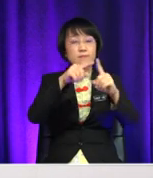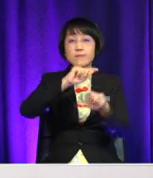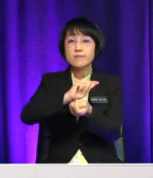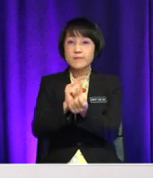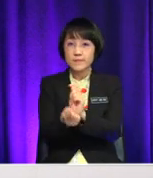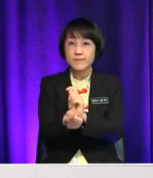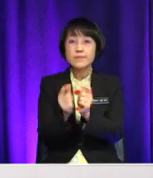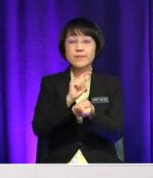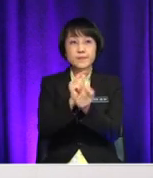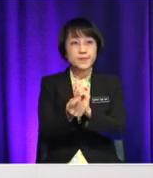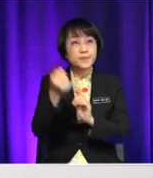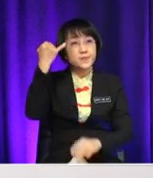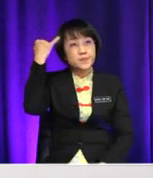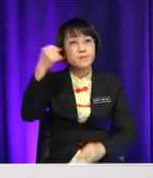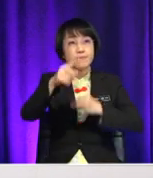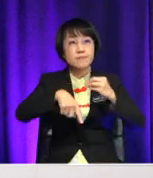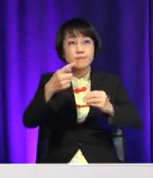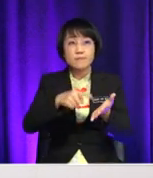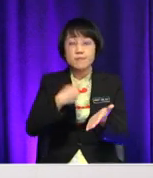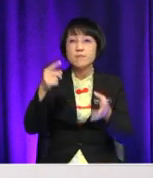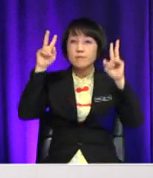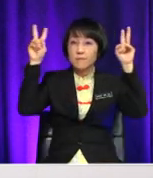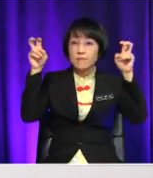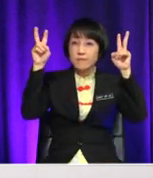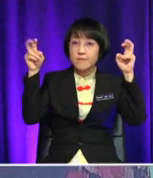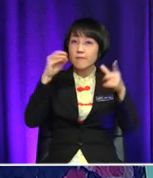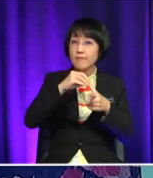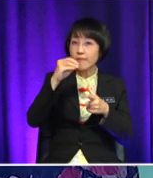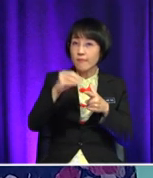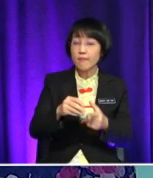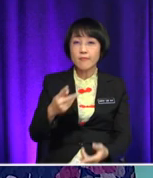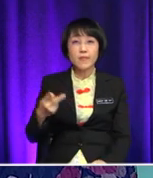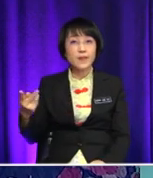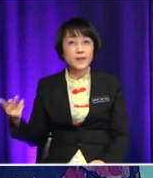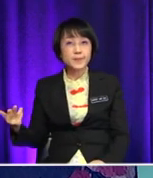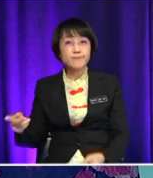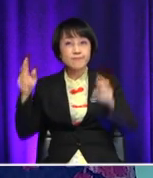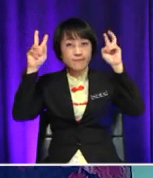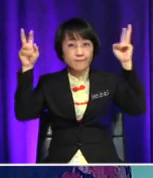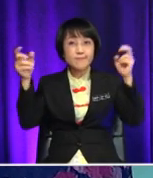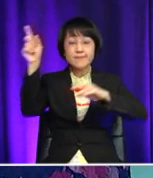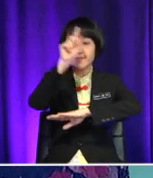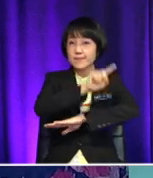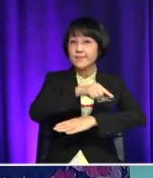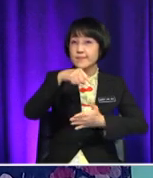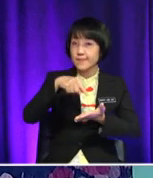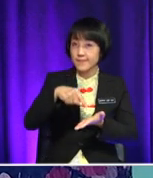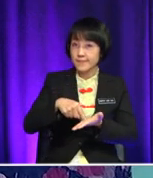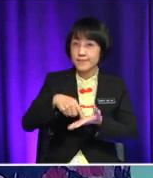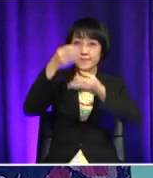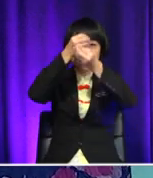pendapat mengenai sesuatu topik ataupun perkara atau Pik itu Pada hari ini saya sudah sebut tadi itu yaitu